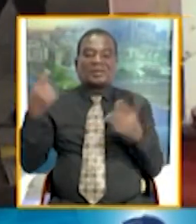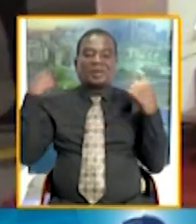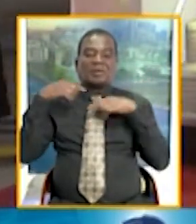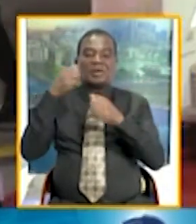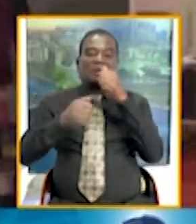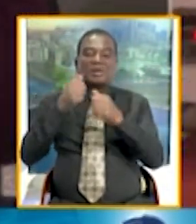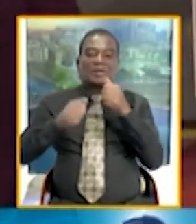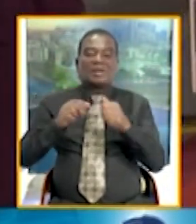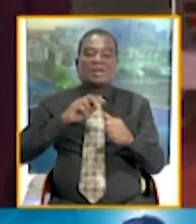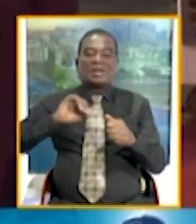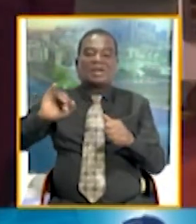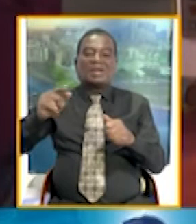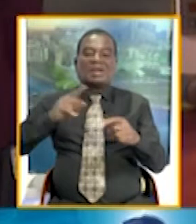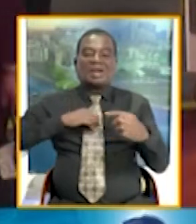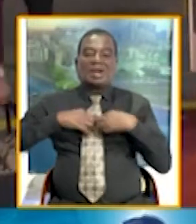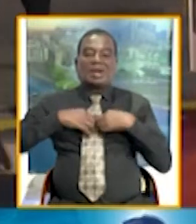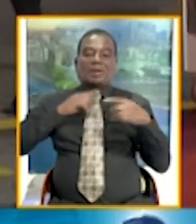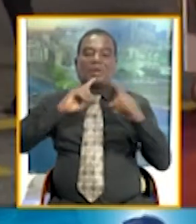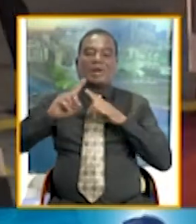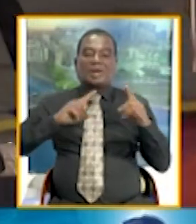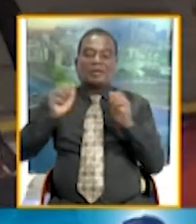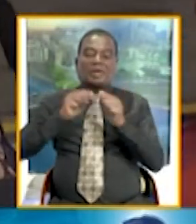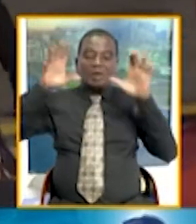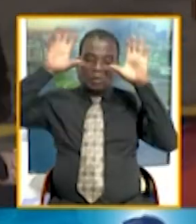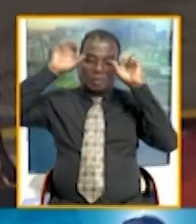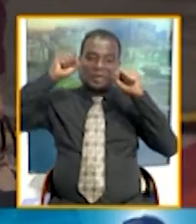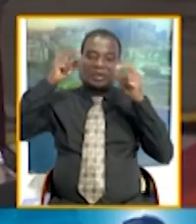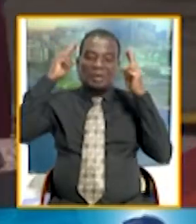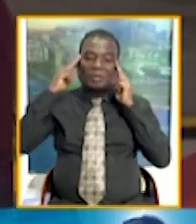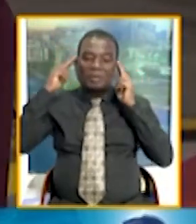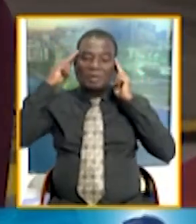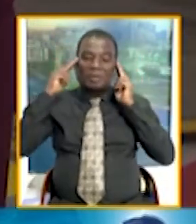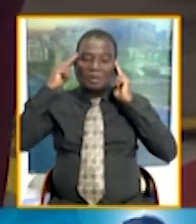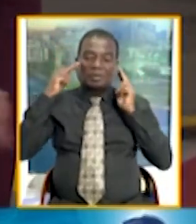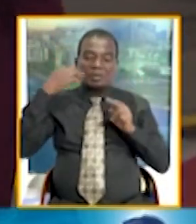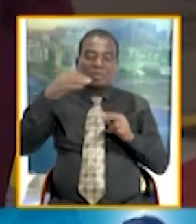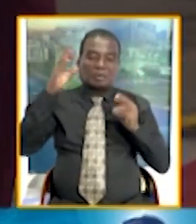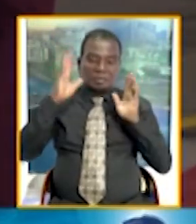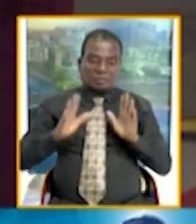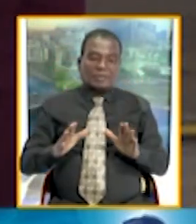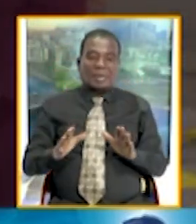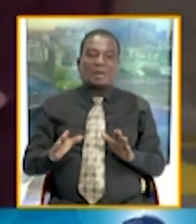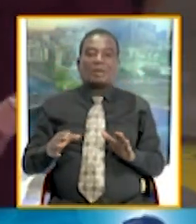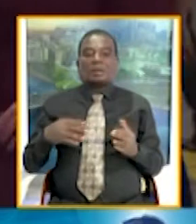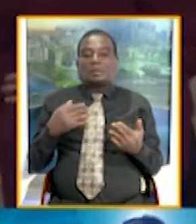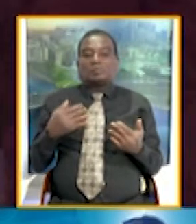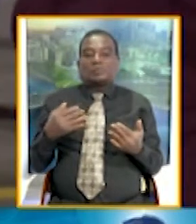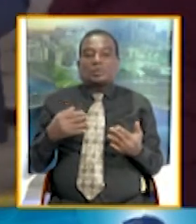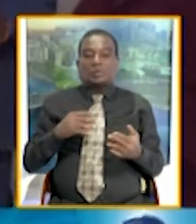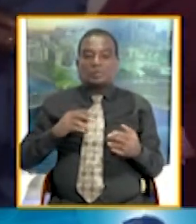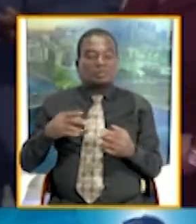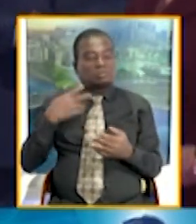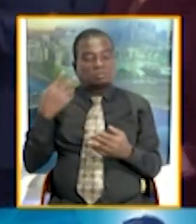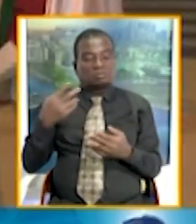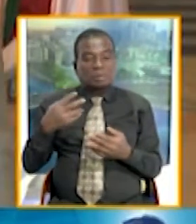homologue français Emmanuel Macron au palais de l'Élysée. Le 3 mars dernier, les deux chefs d'État ont fait un tour d'horizon des relations